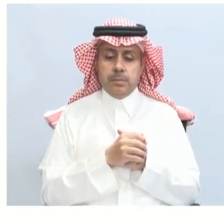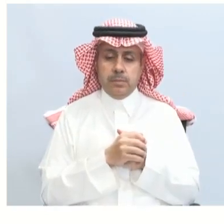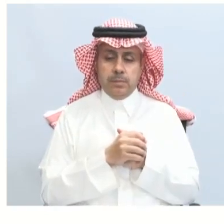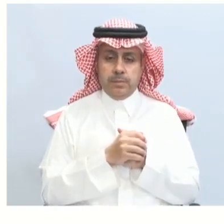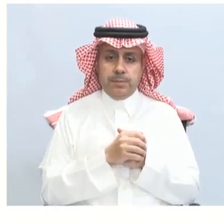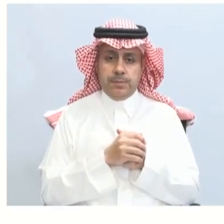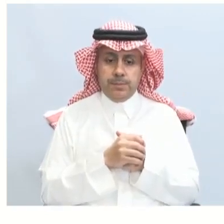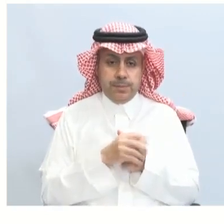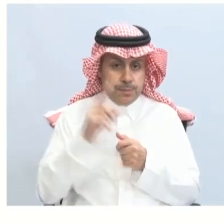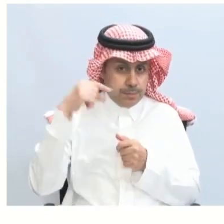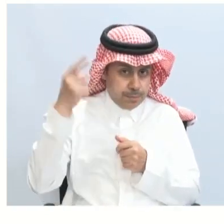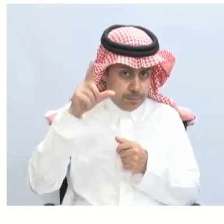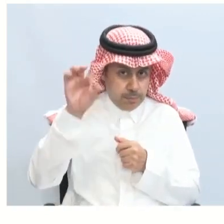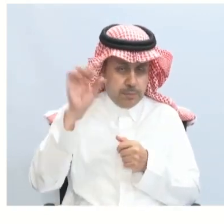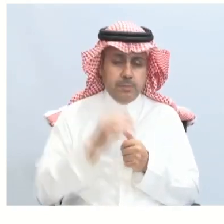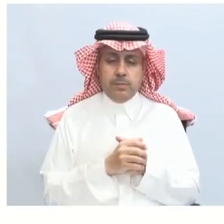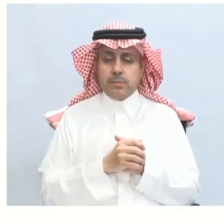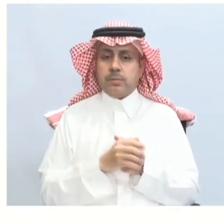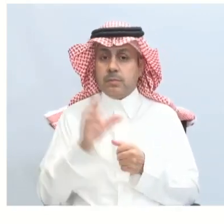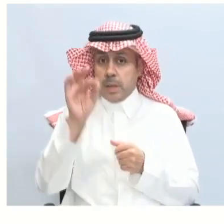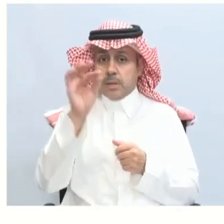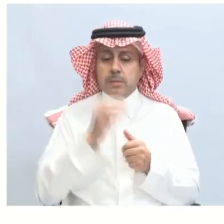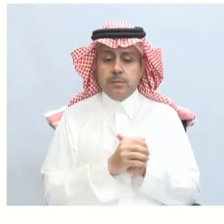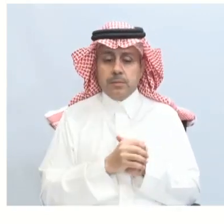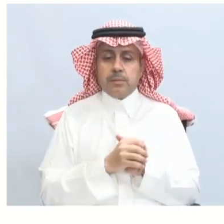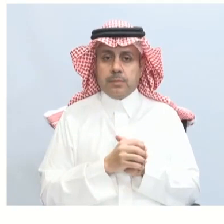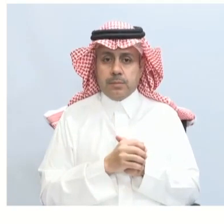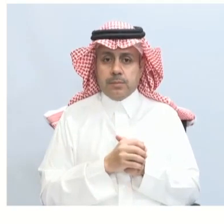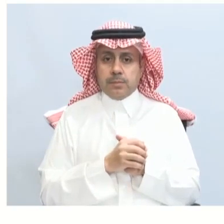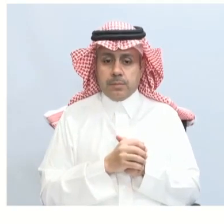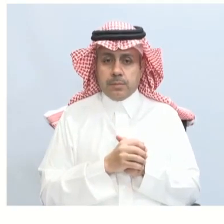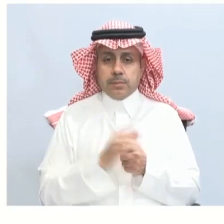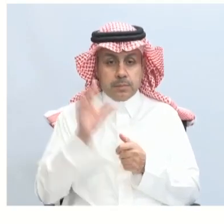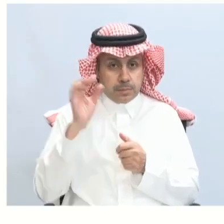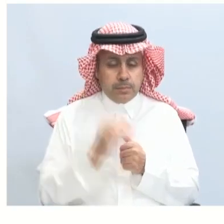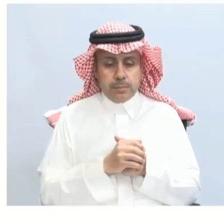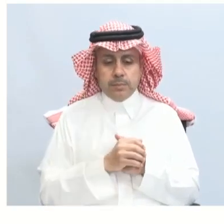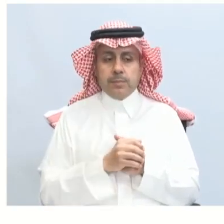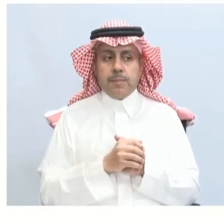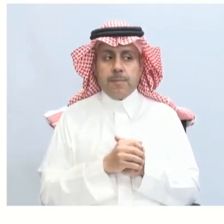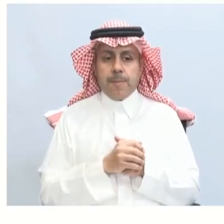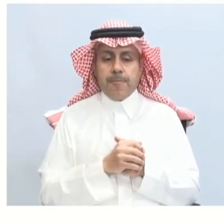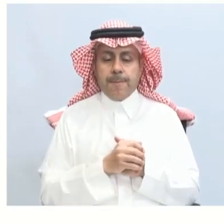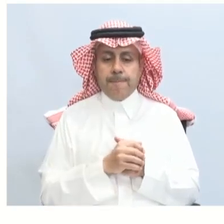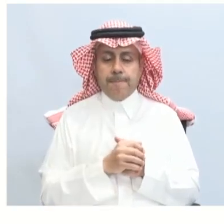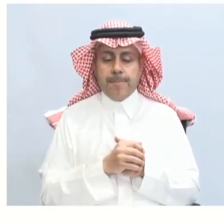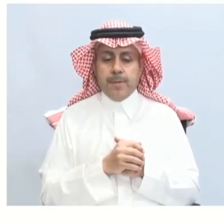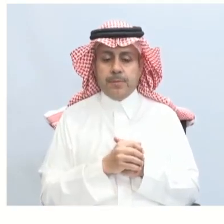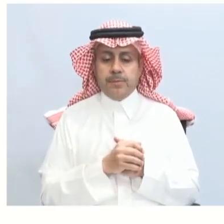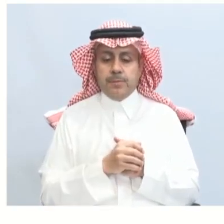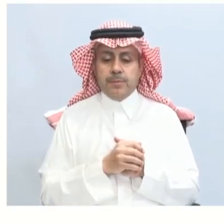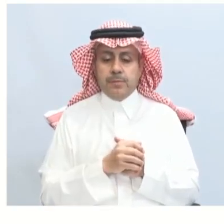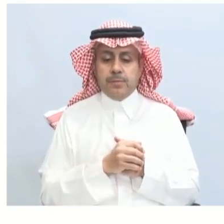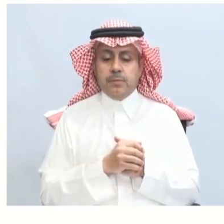نريد فائده اخرى احسنتم احسنتم نقول نستنبط من من هذه الايه الفائده